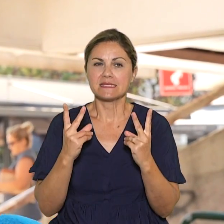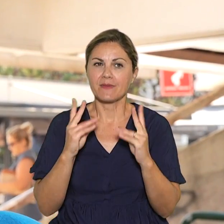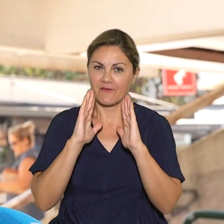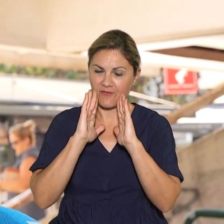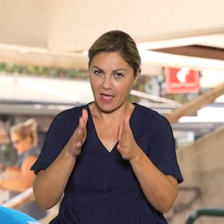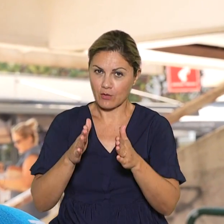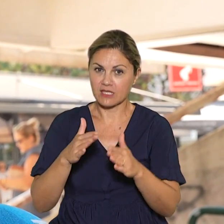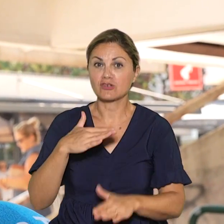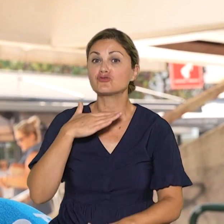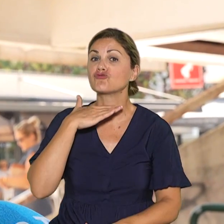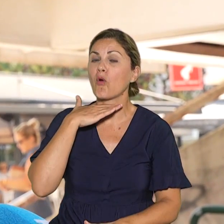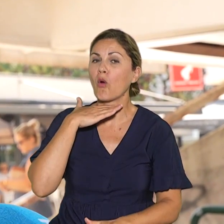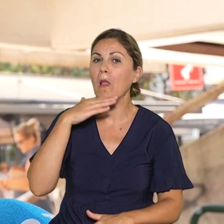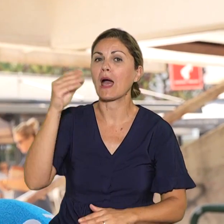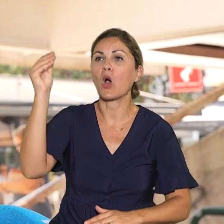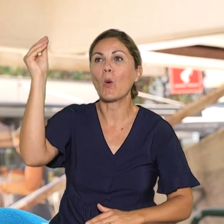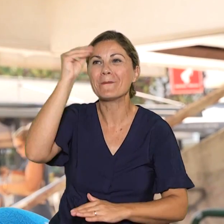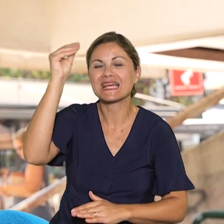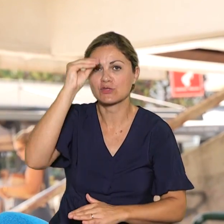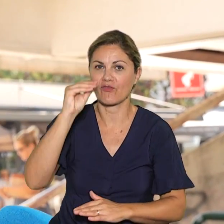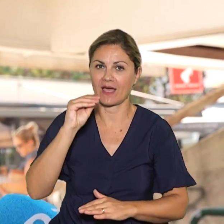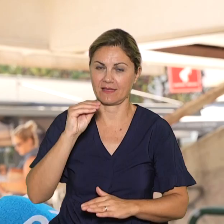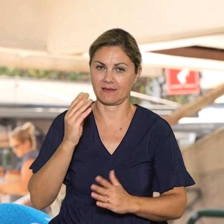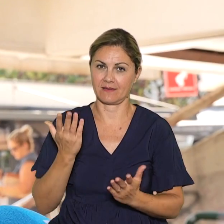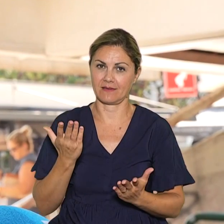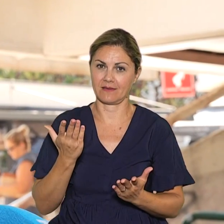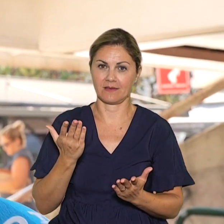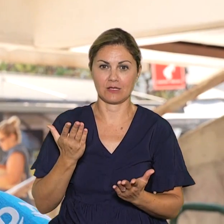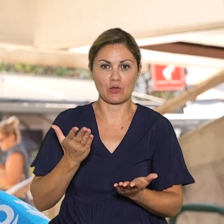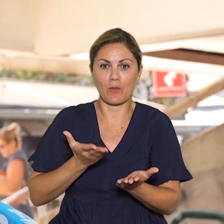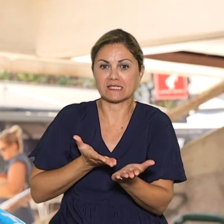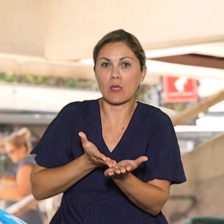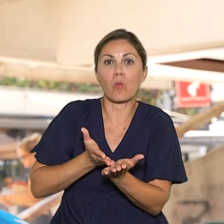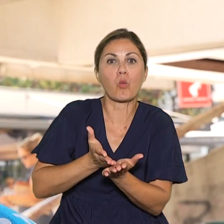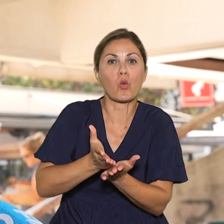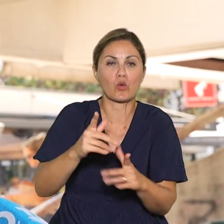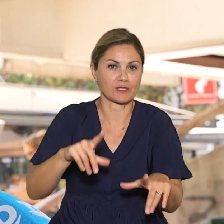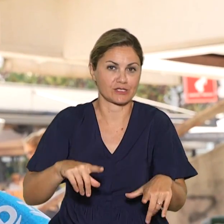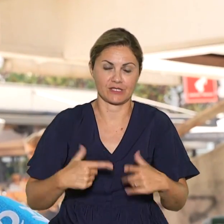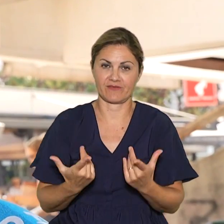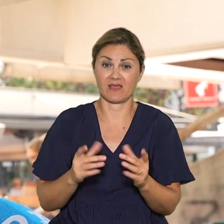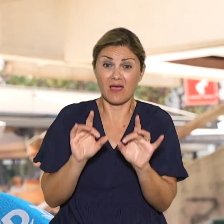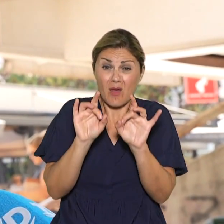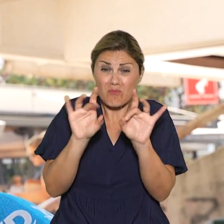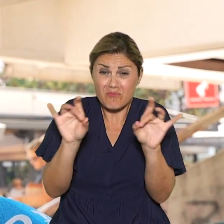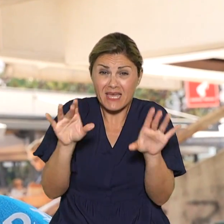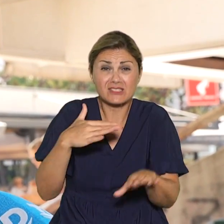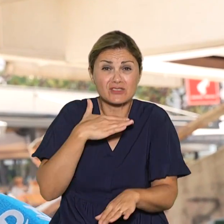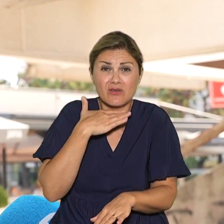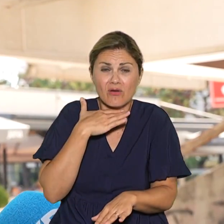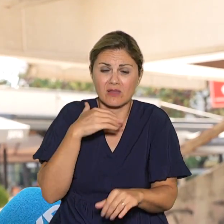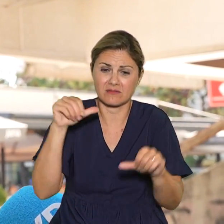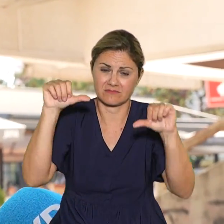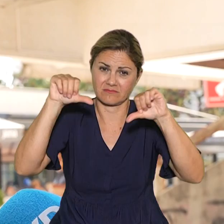najpotrebnije škola, obrazovanje. Od obrazovanja vam potiče sve, ide. Bez obrazovanja nema